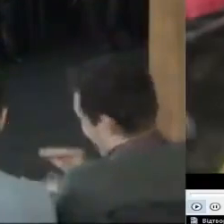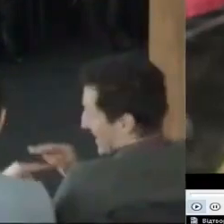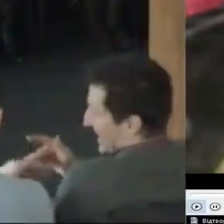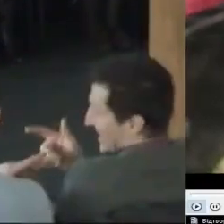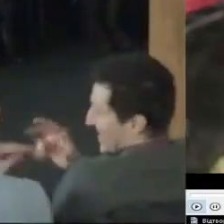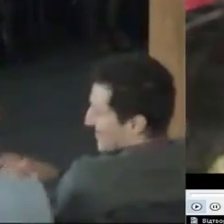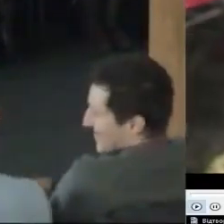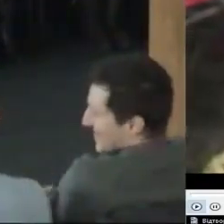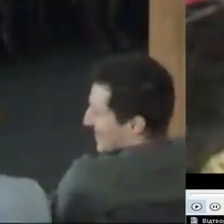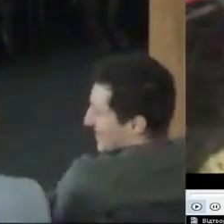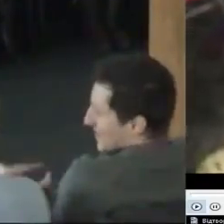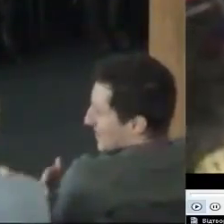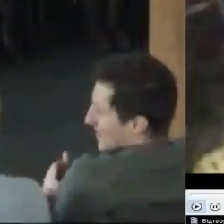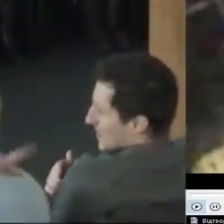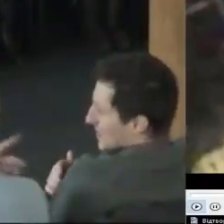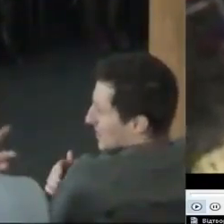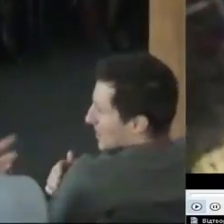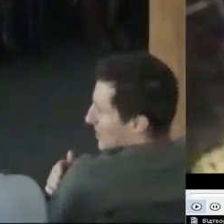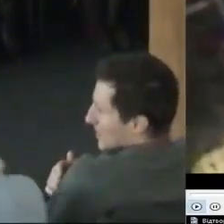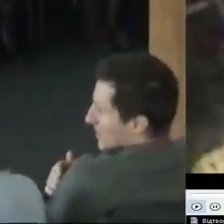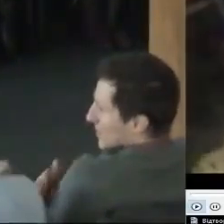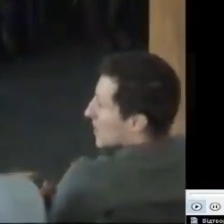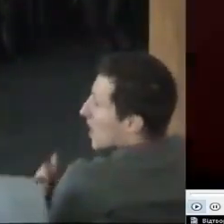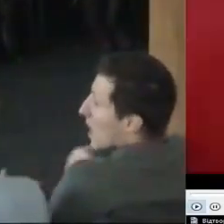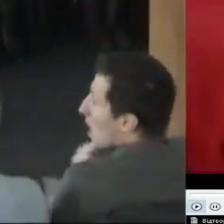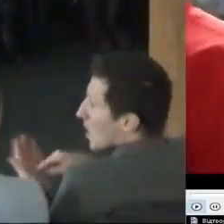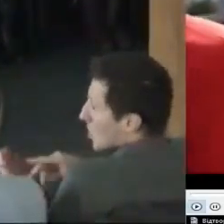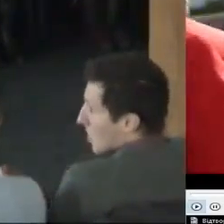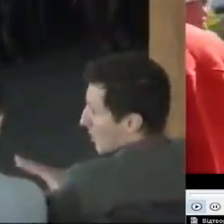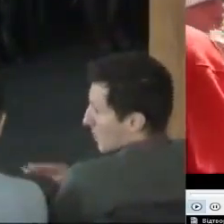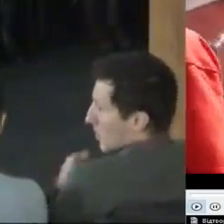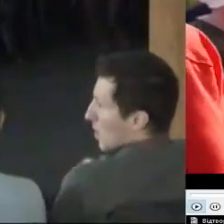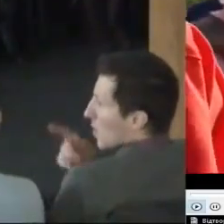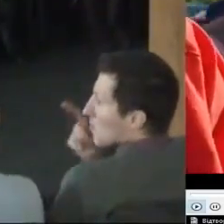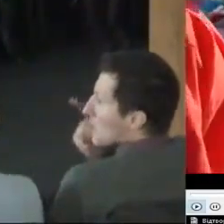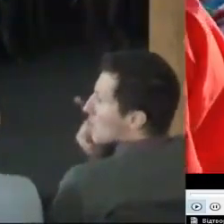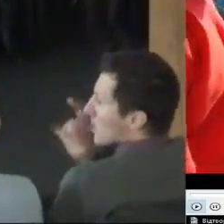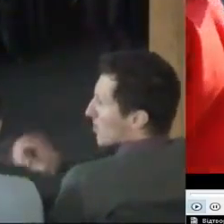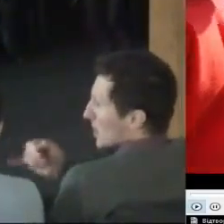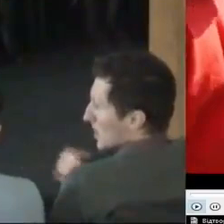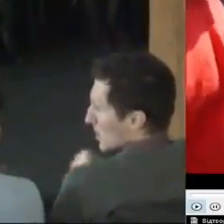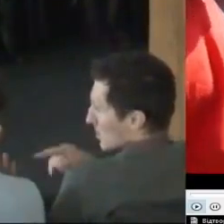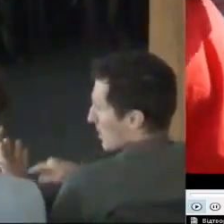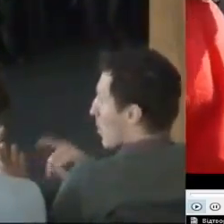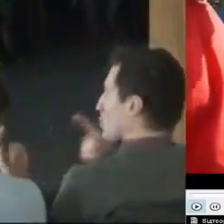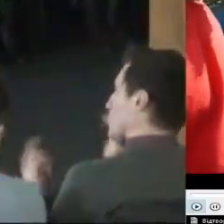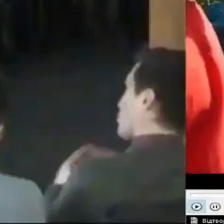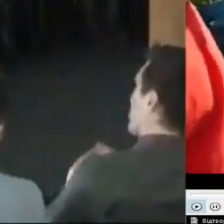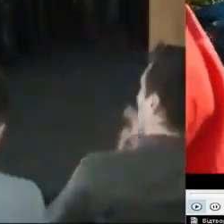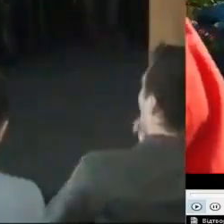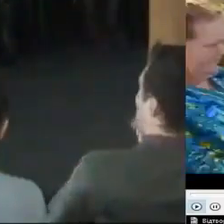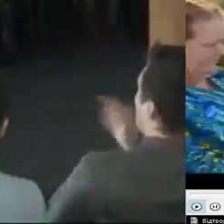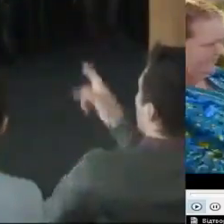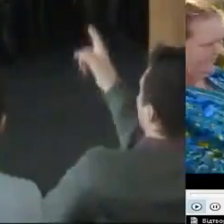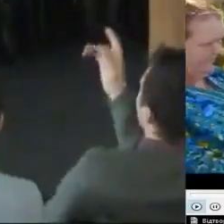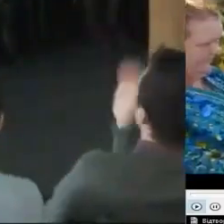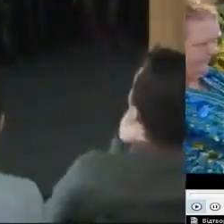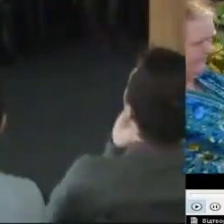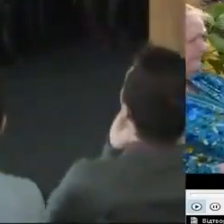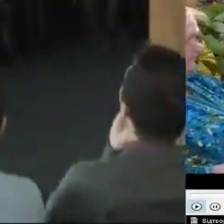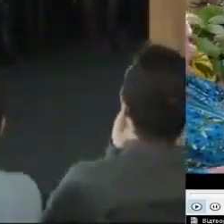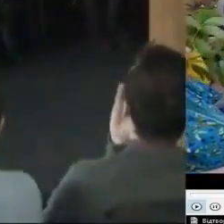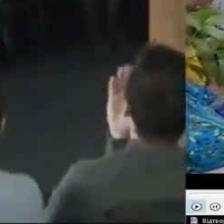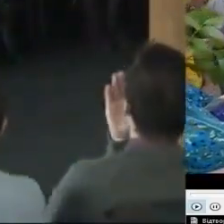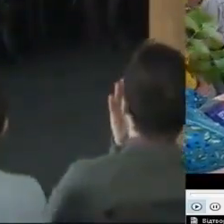сотні тисяч постраждалих від війни. Ці матері та діти, підлітки і люди похилого віку, вдови і